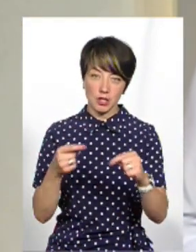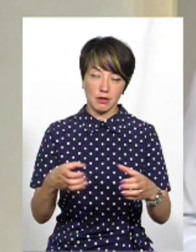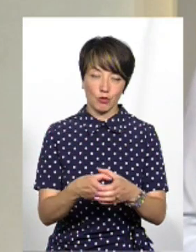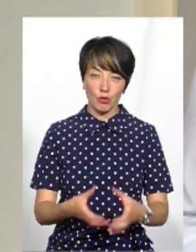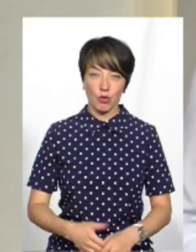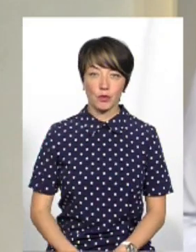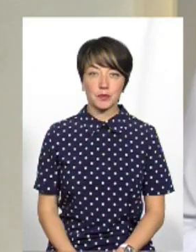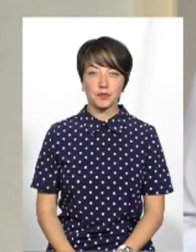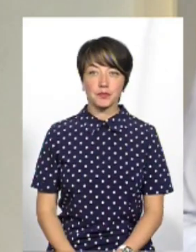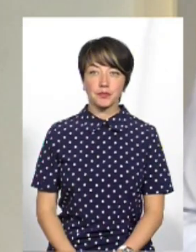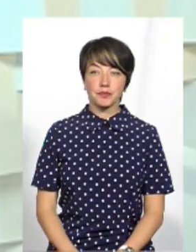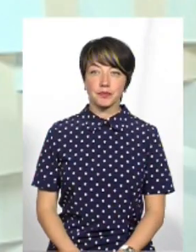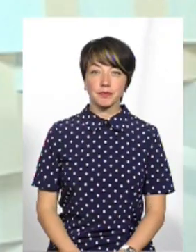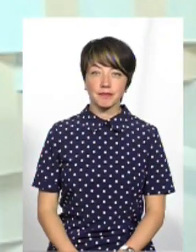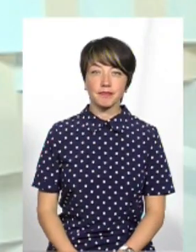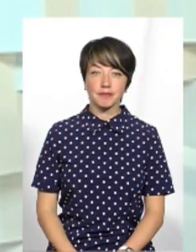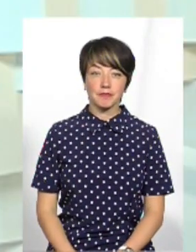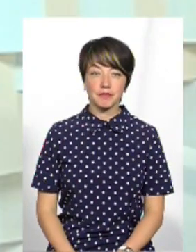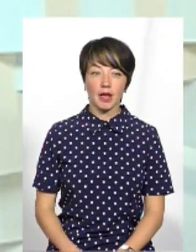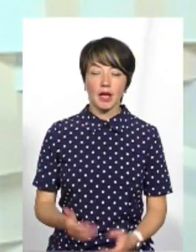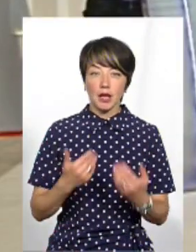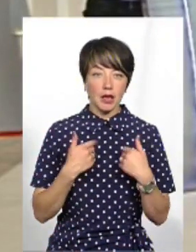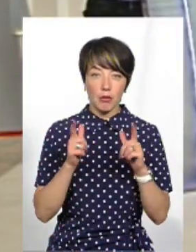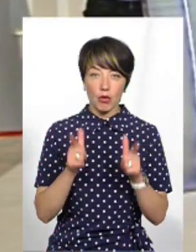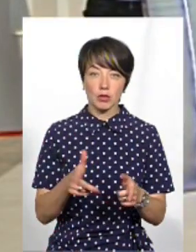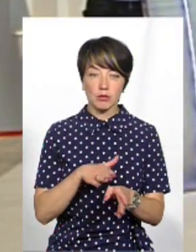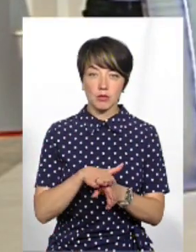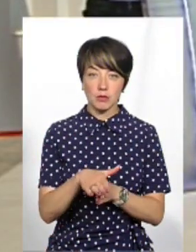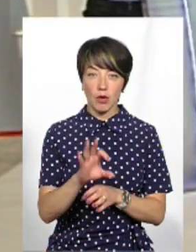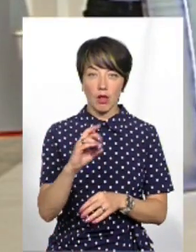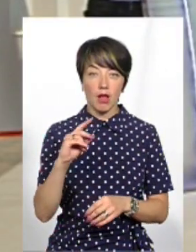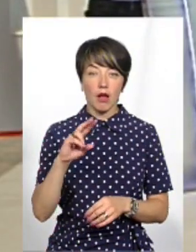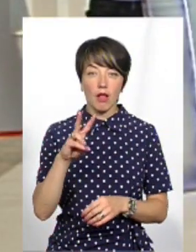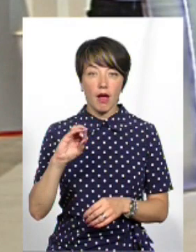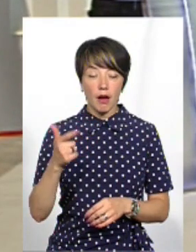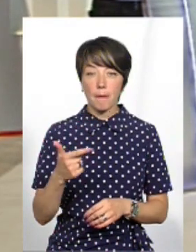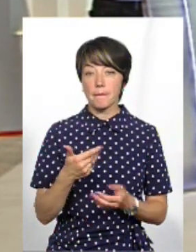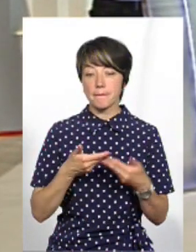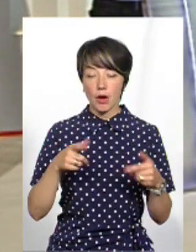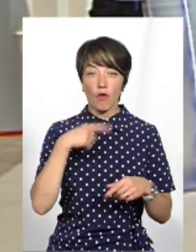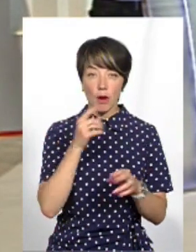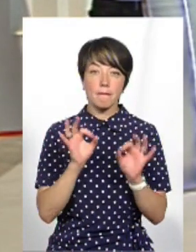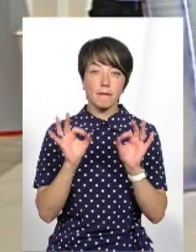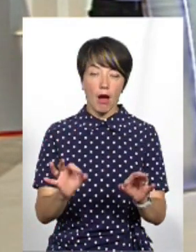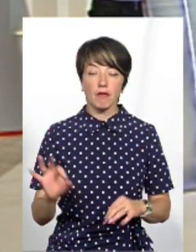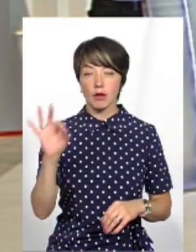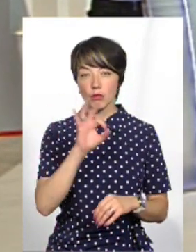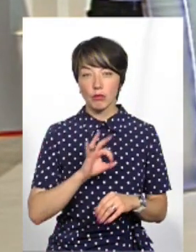цієї політичної сили. Ви як вважаєте, пані? Ну, я погоджуюся абсолютно з паном Олегом. Тобто, ми говоримо, правда, про